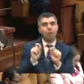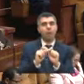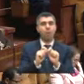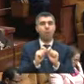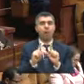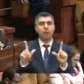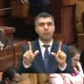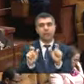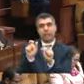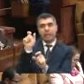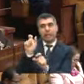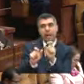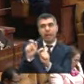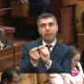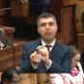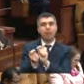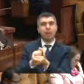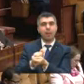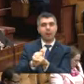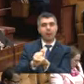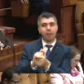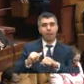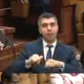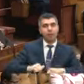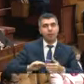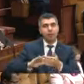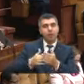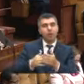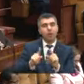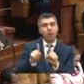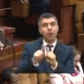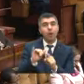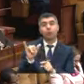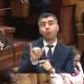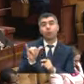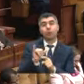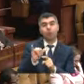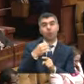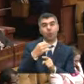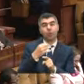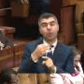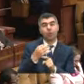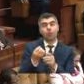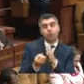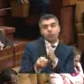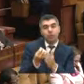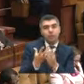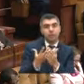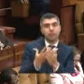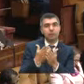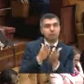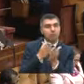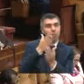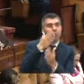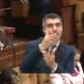تغيرت الأشخاص وأصبحت تغيرت الخريطة. لذلك نحن نطرح كثير من الأشياء. ما هي الأولويات؟ ما هي التوجهات؟